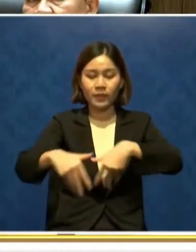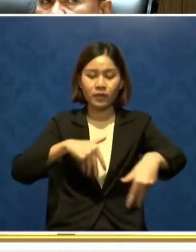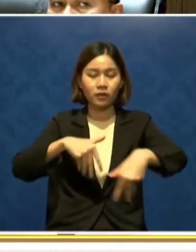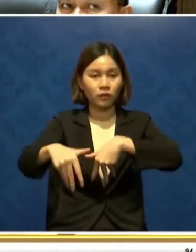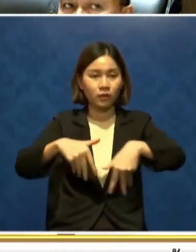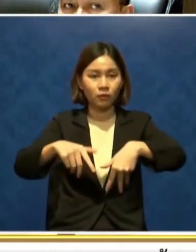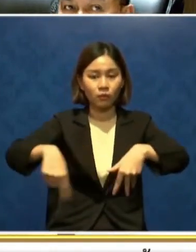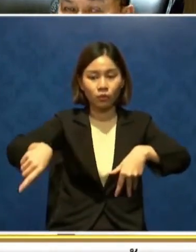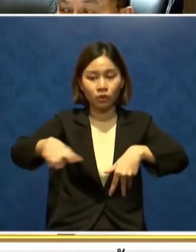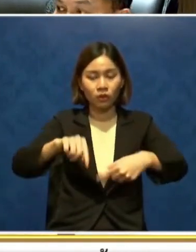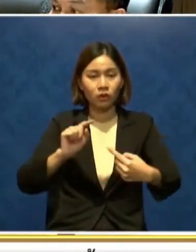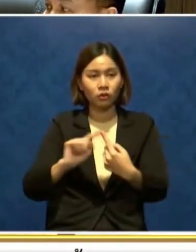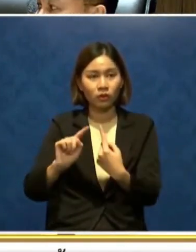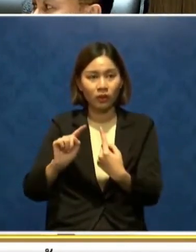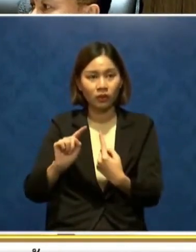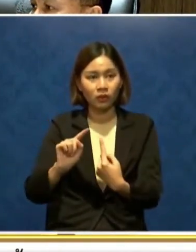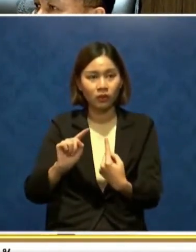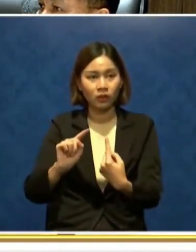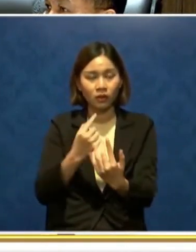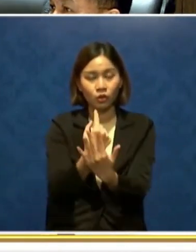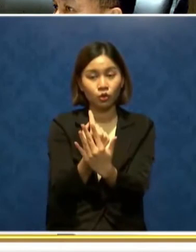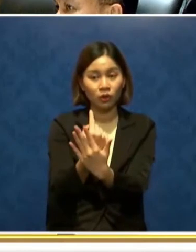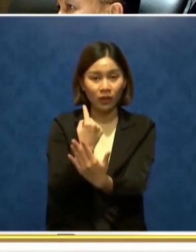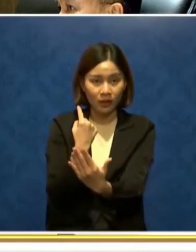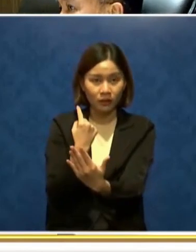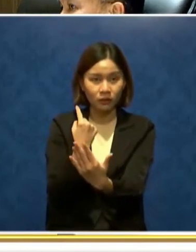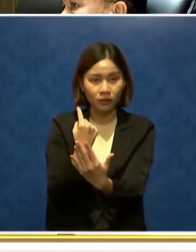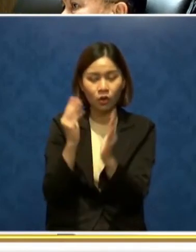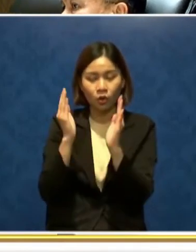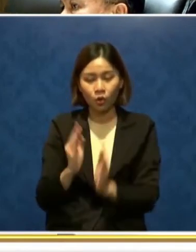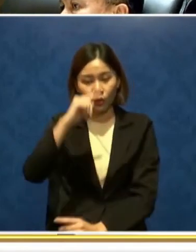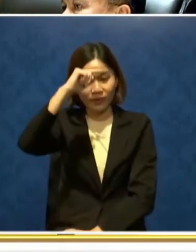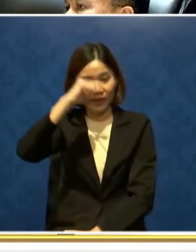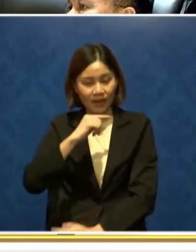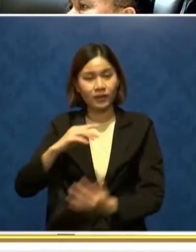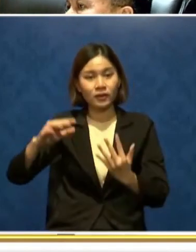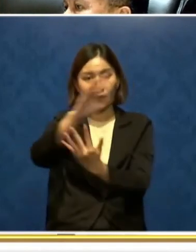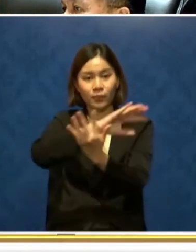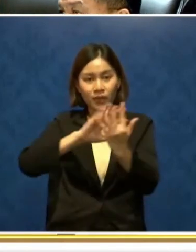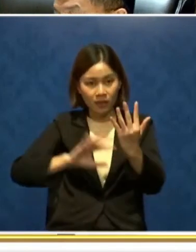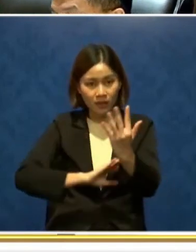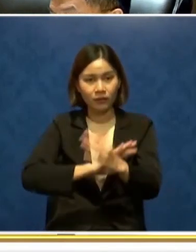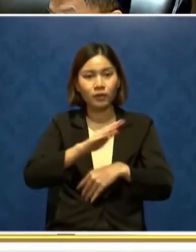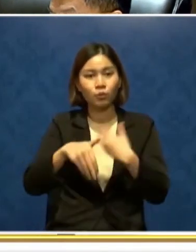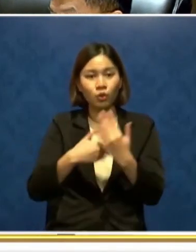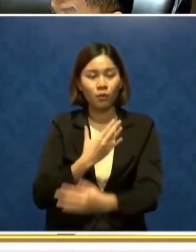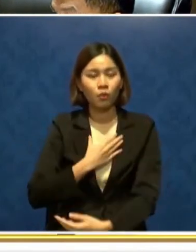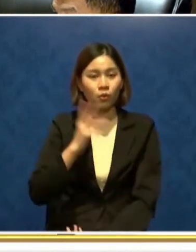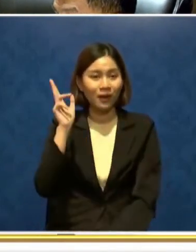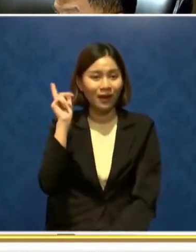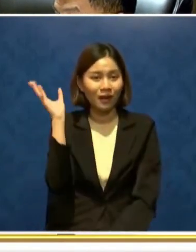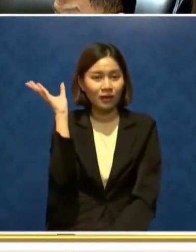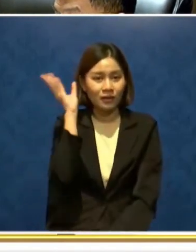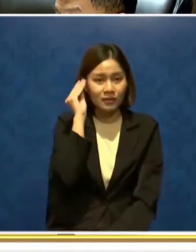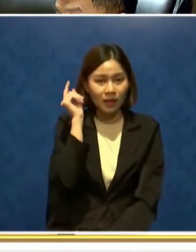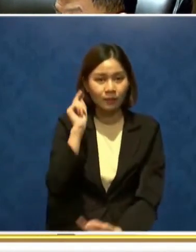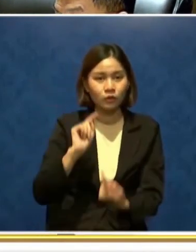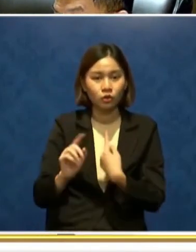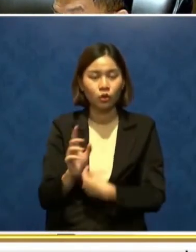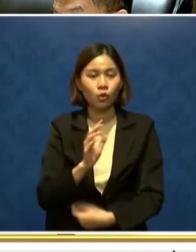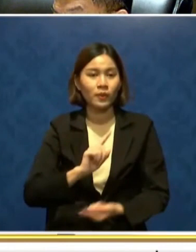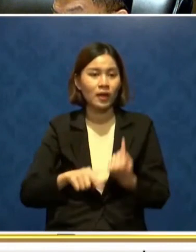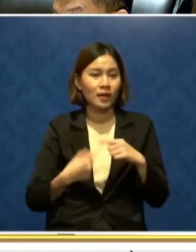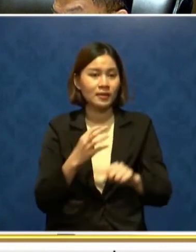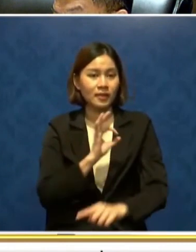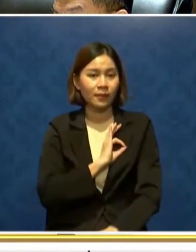นะครับในฐานะเป็นตัวแทนของอ่าปวงชนชาวไทยทั้งประเทศนะครับผมได้ทราบข่าวจากเพื่อนสมาชิกนะครับโดย